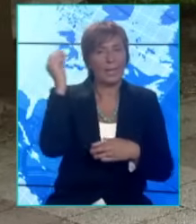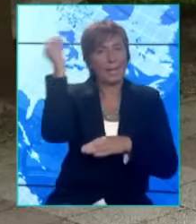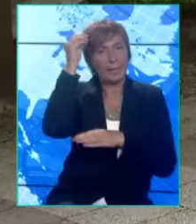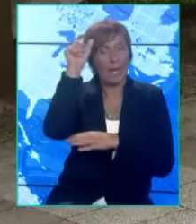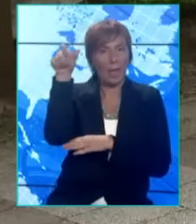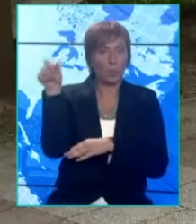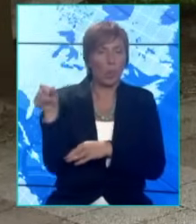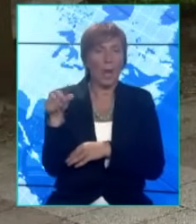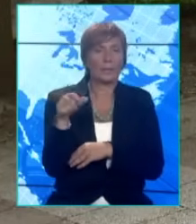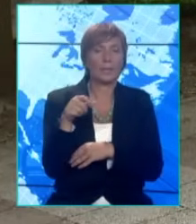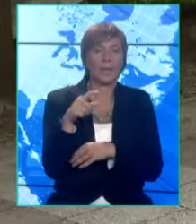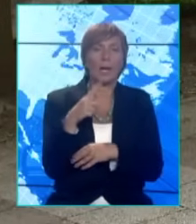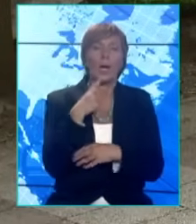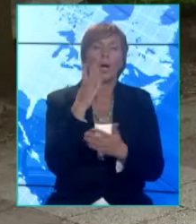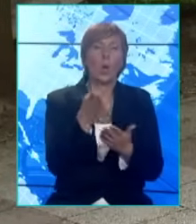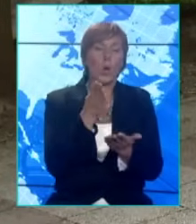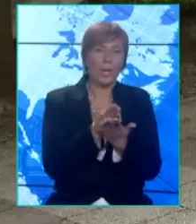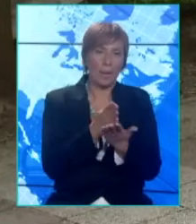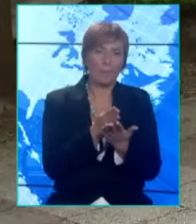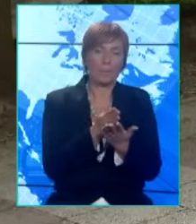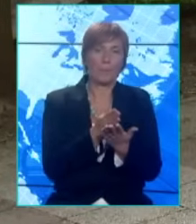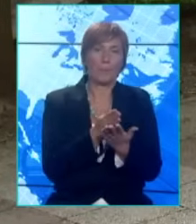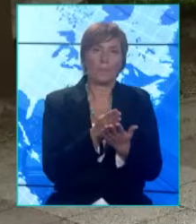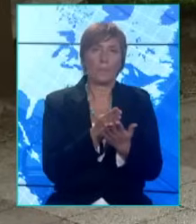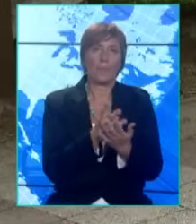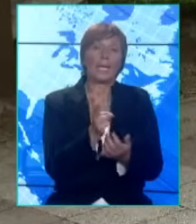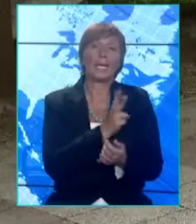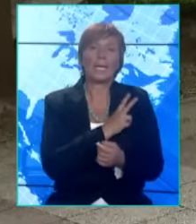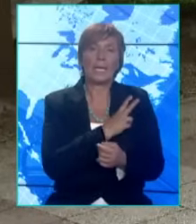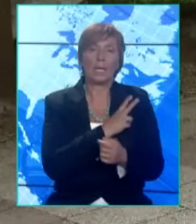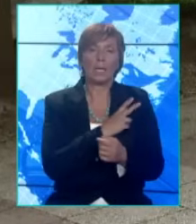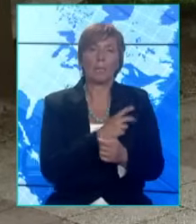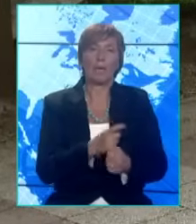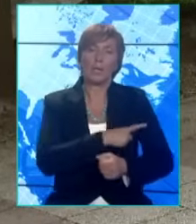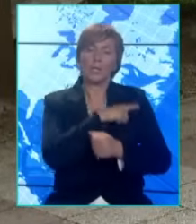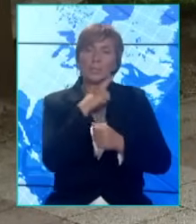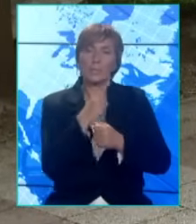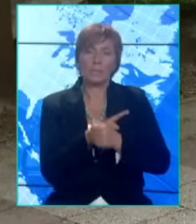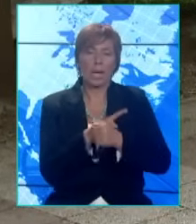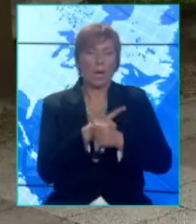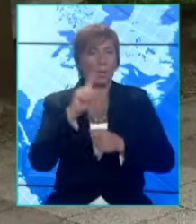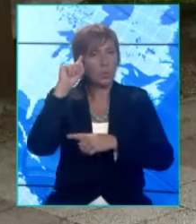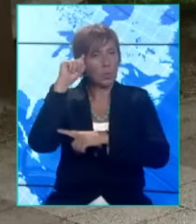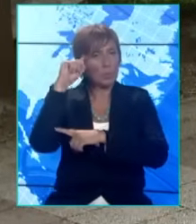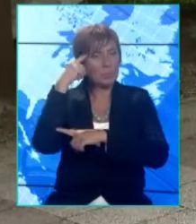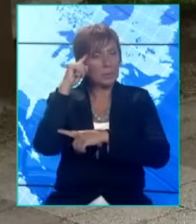intelektualca koji je imao vrlo snažnu kritičku misao,